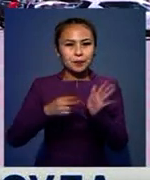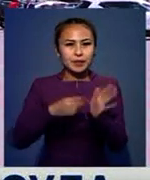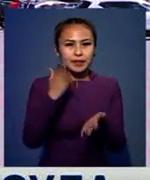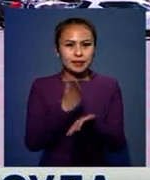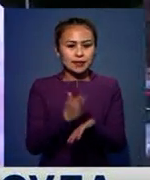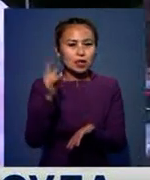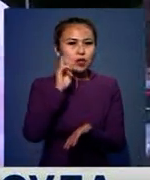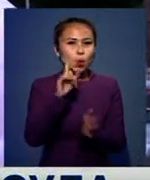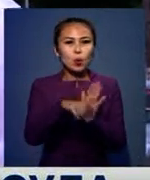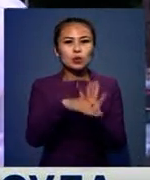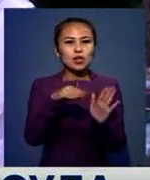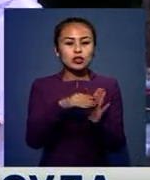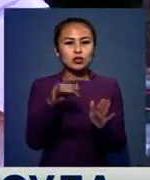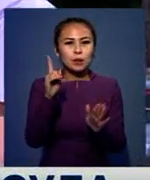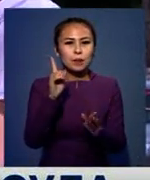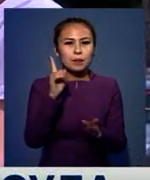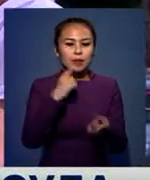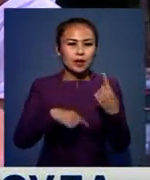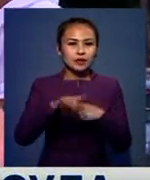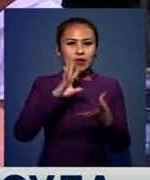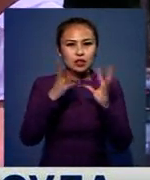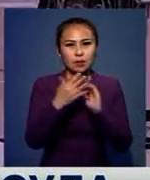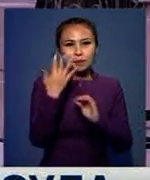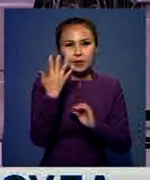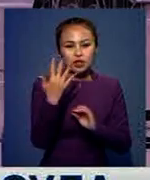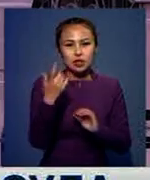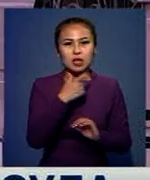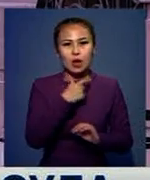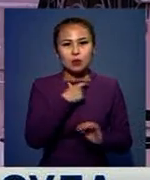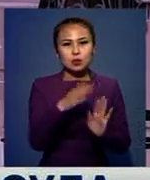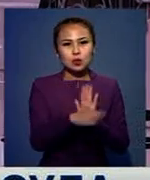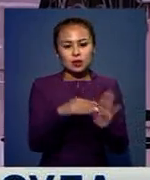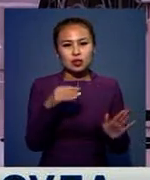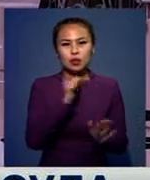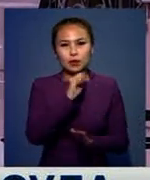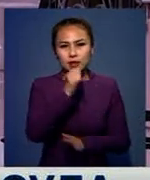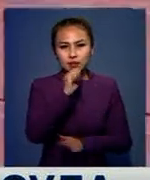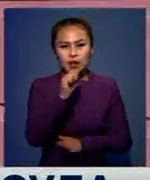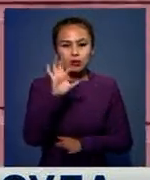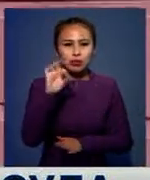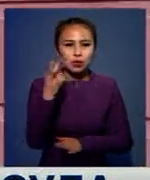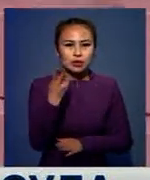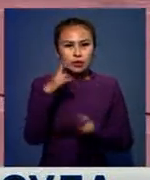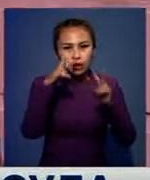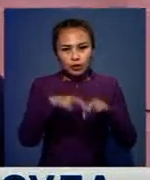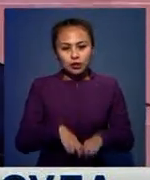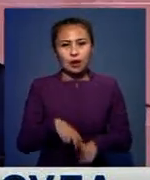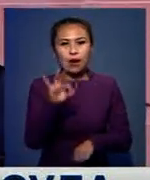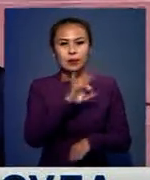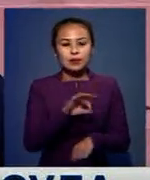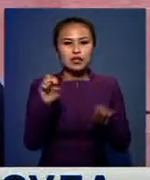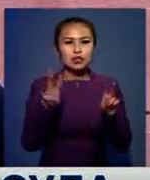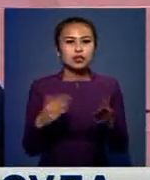жоспарланған. Сайлау учаскелері алдында жүрген институт өкілдері әрбір 5-ші дауыс берушімен сұхбаттасады. Әлеуметтік зерттеу